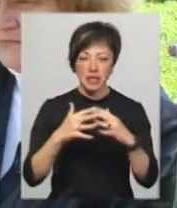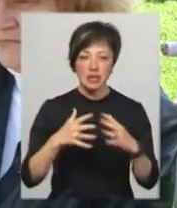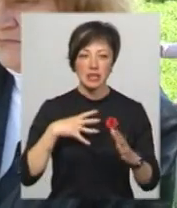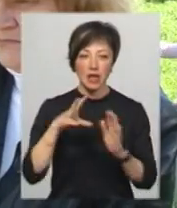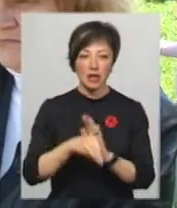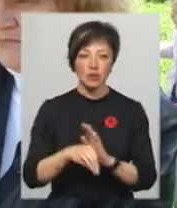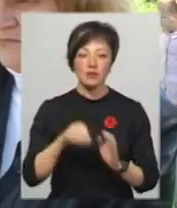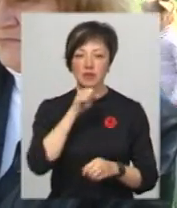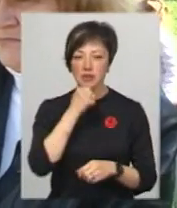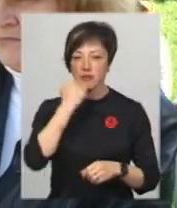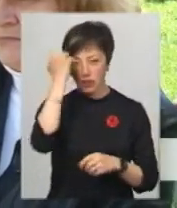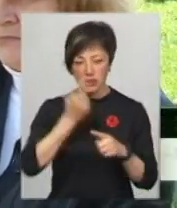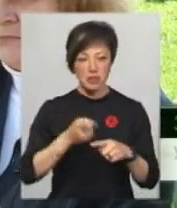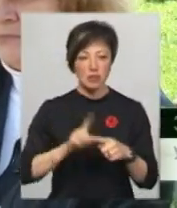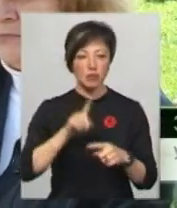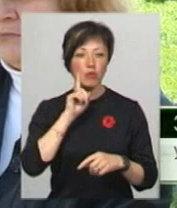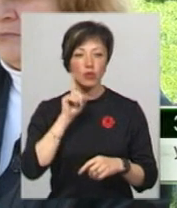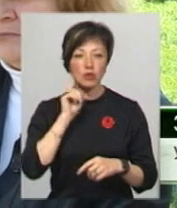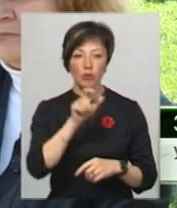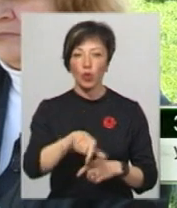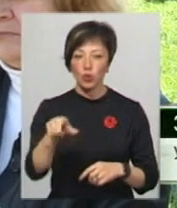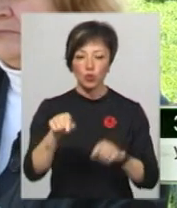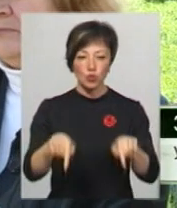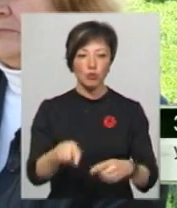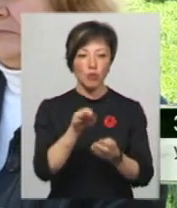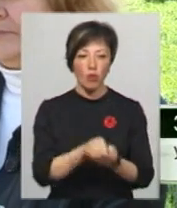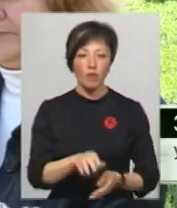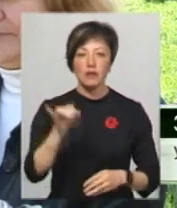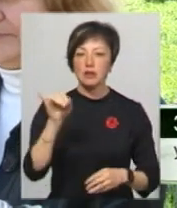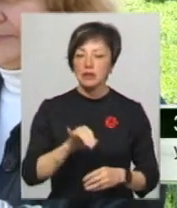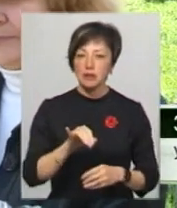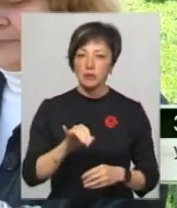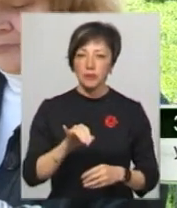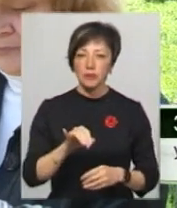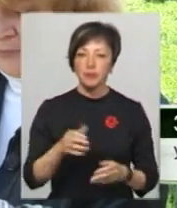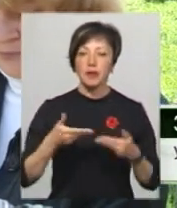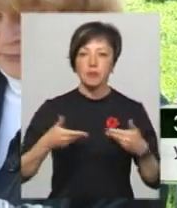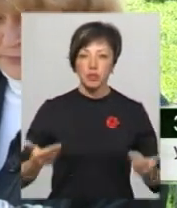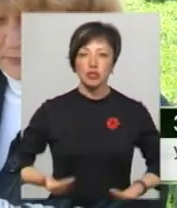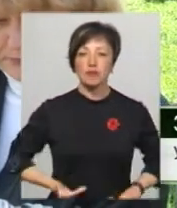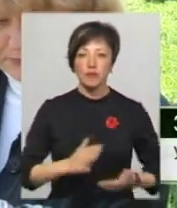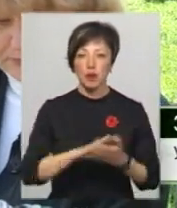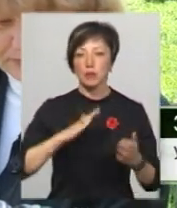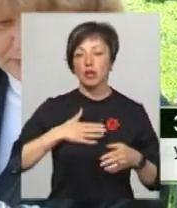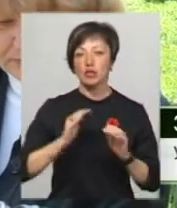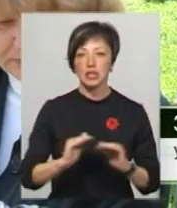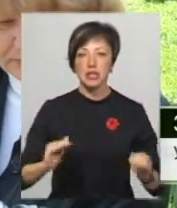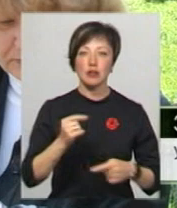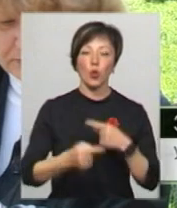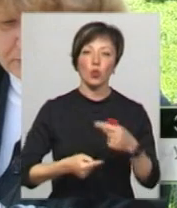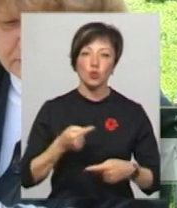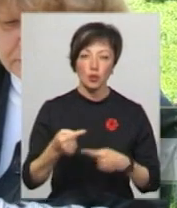Завдяки цим молодим людям, які тут поховані, і ми живемо, наші діти,